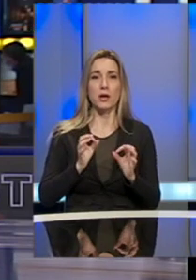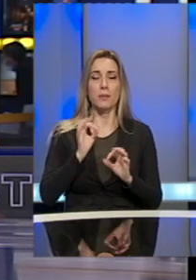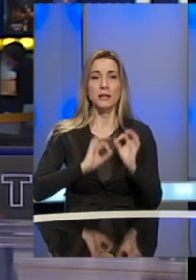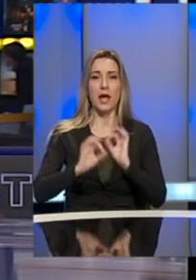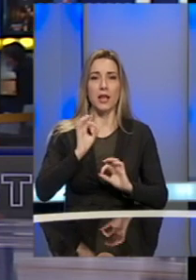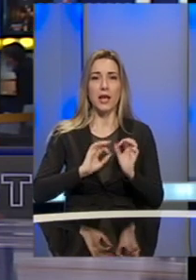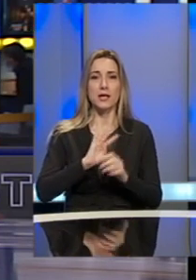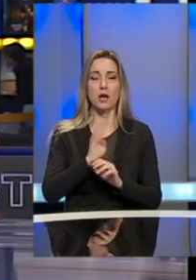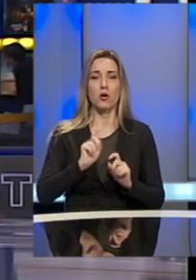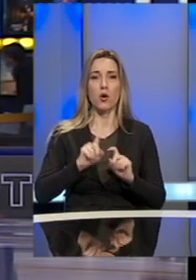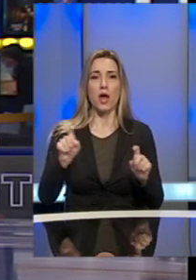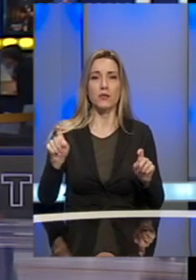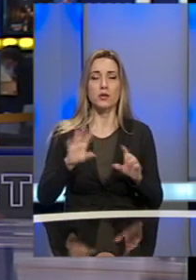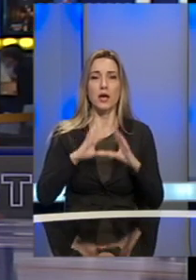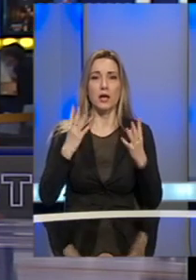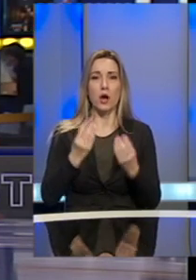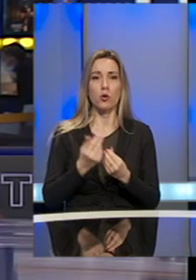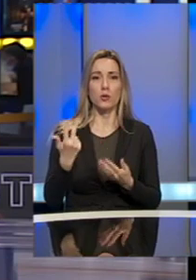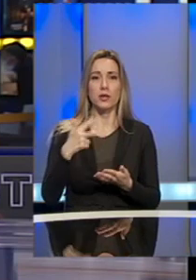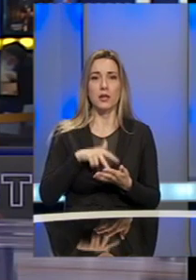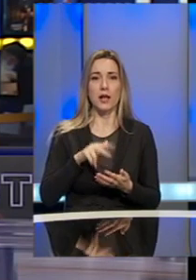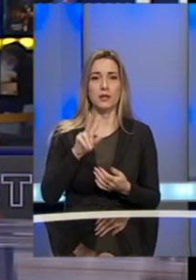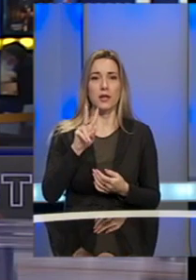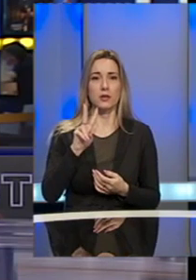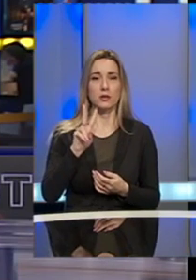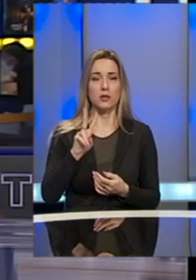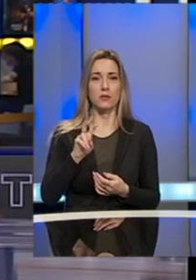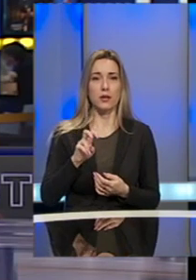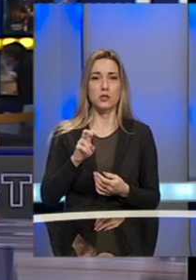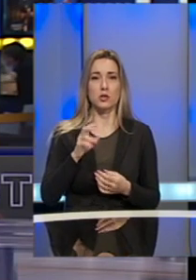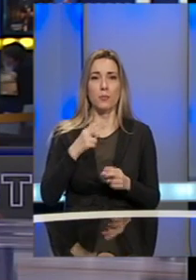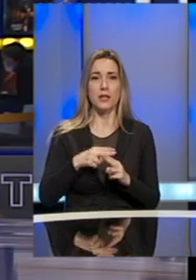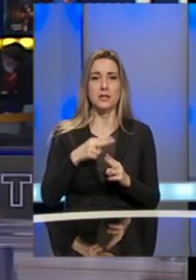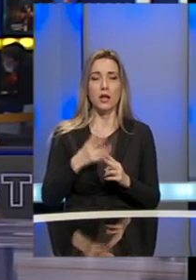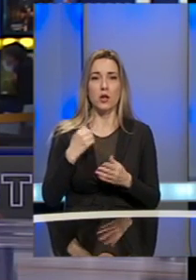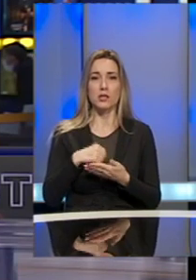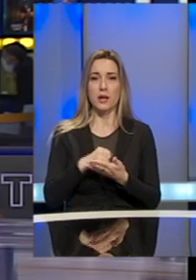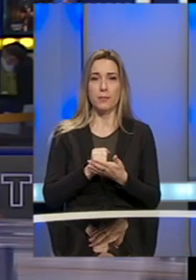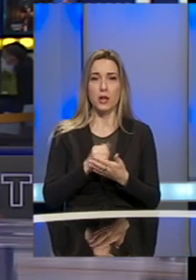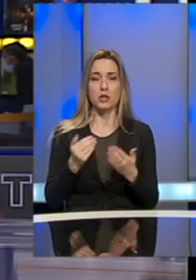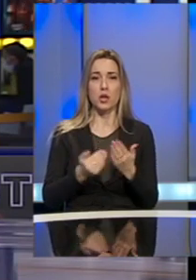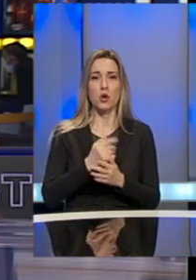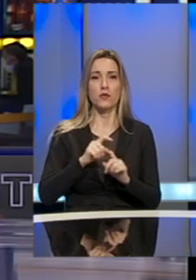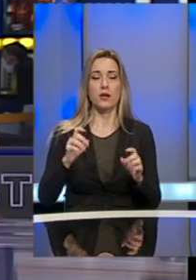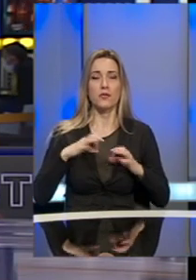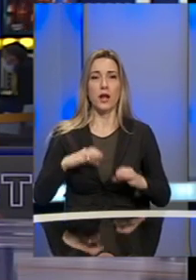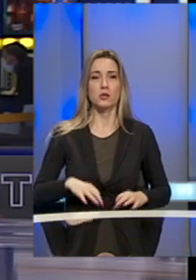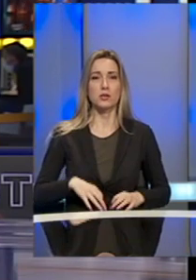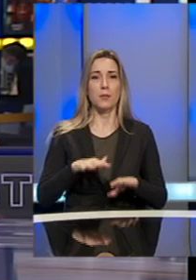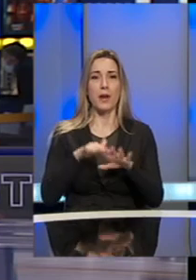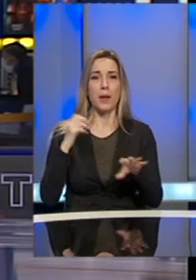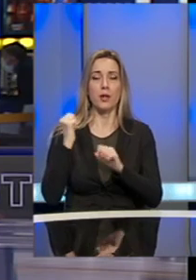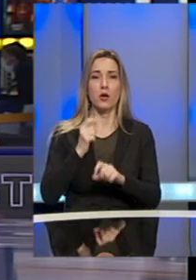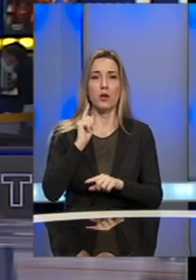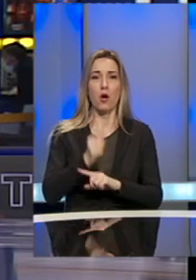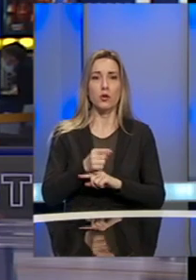lijeka za koronavirus na ukupno 3200 pacijenata. A dok se bilježe novi slučajevi, francuski parlament donio je